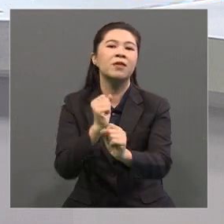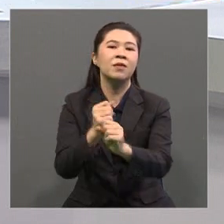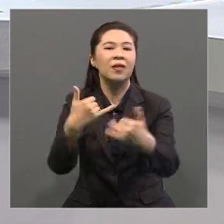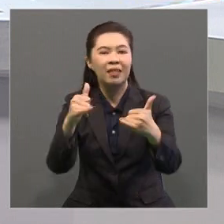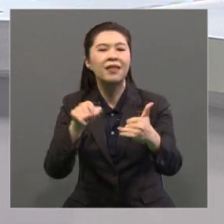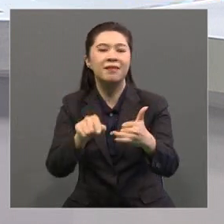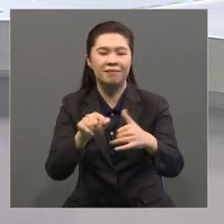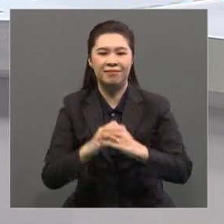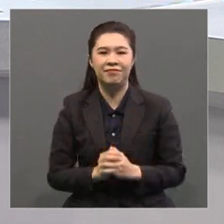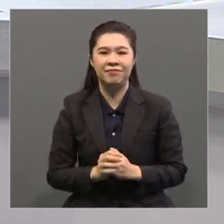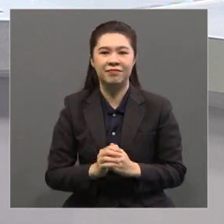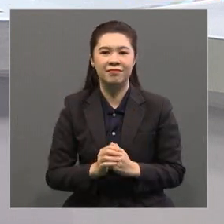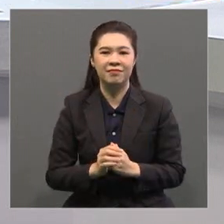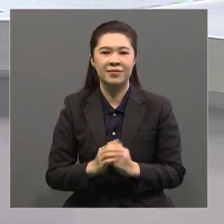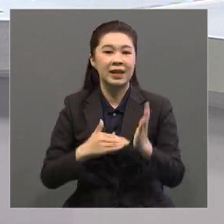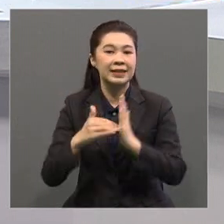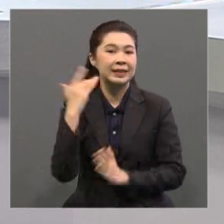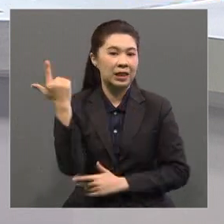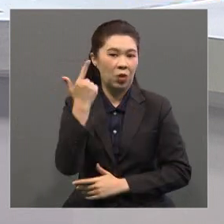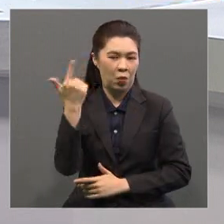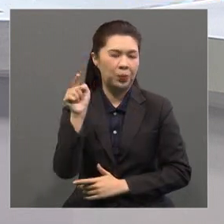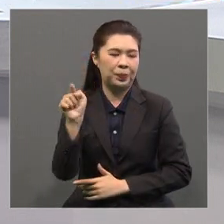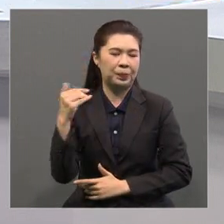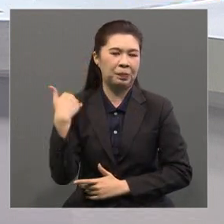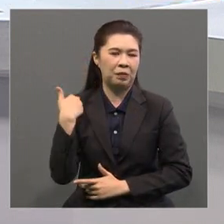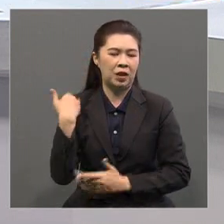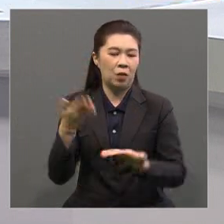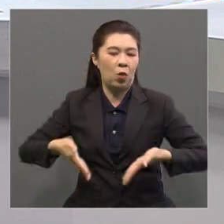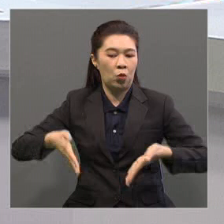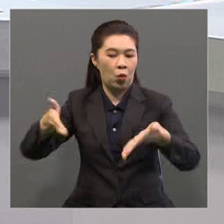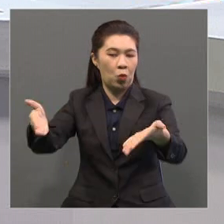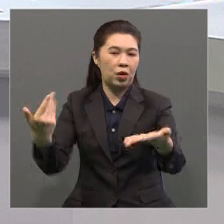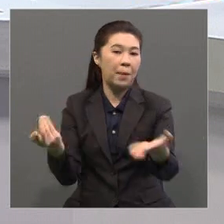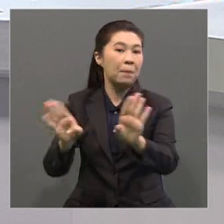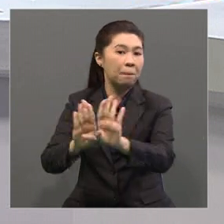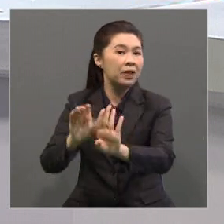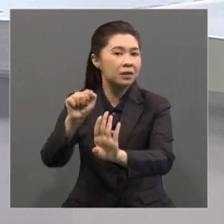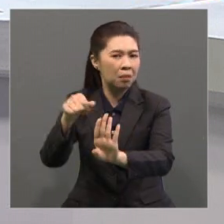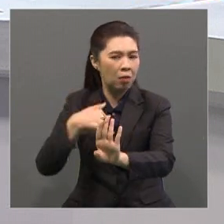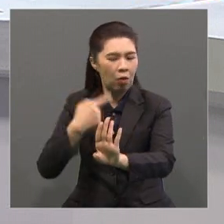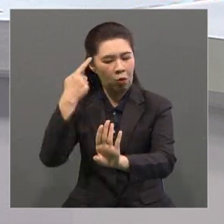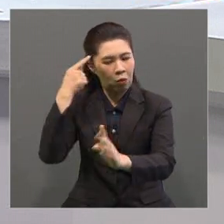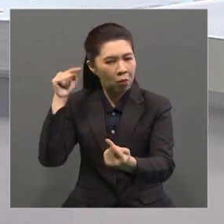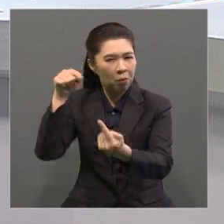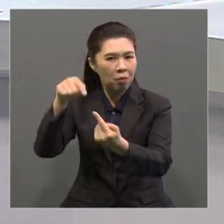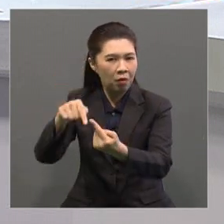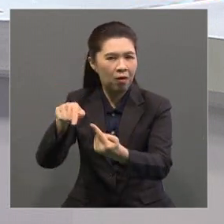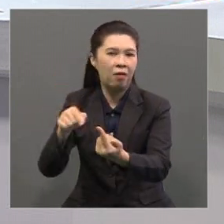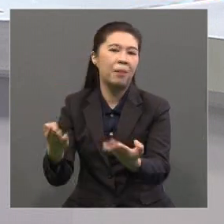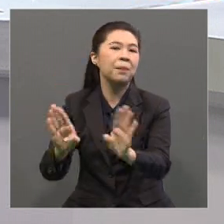แม้แต่สีลมที่เขาบอกว่าตอนแรกไม่ปิดถนนนะแต่พอเห็นคนคุยแต่คนไม่ไปเอง